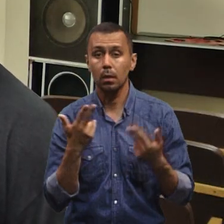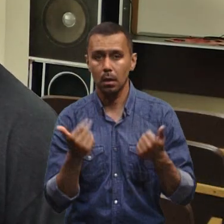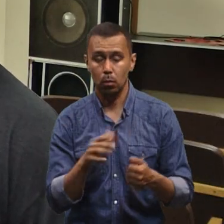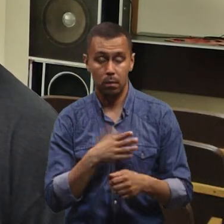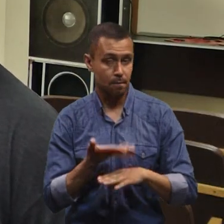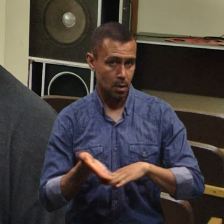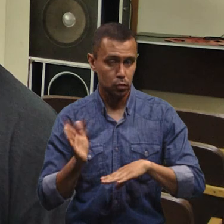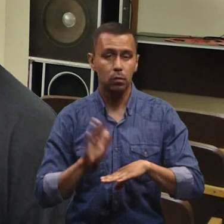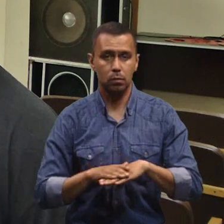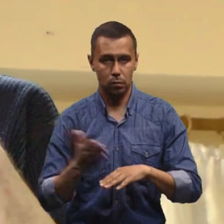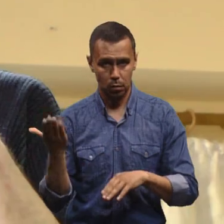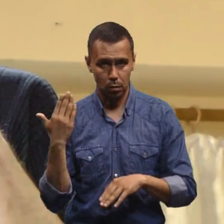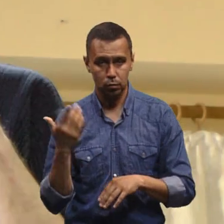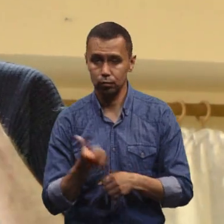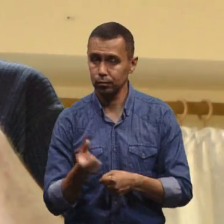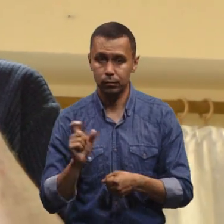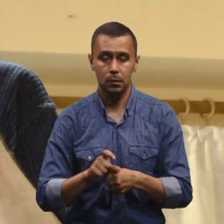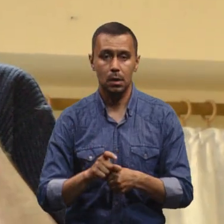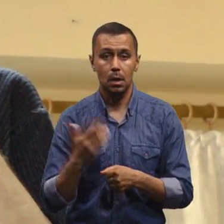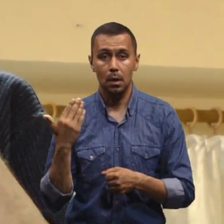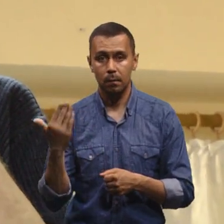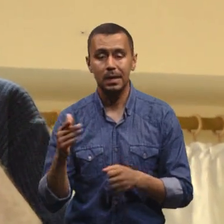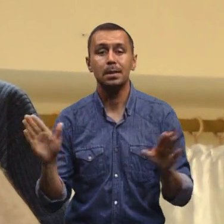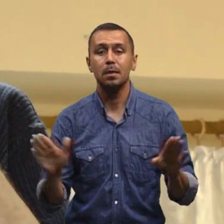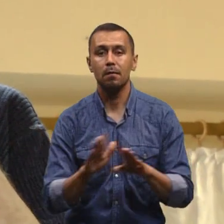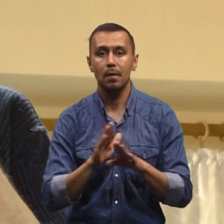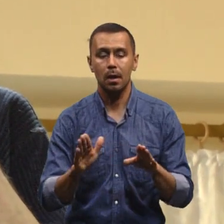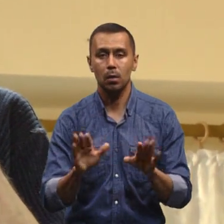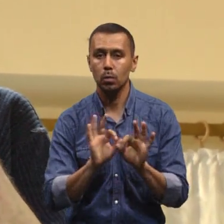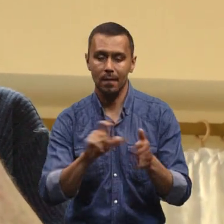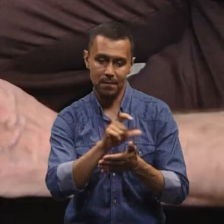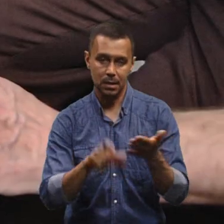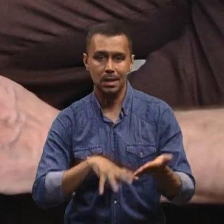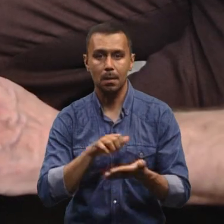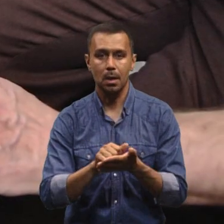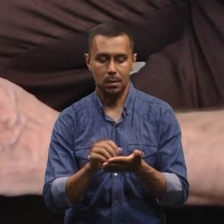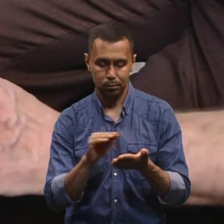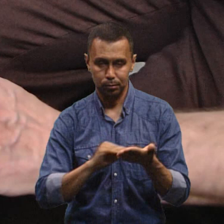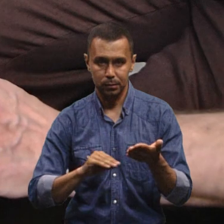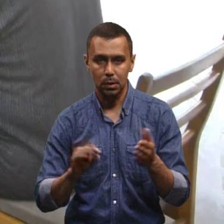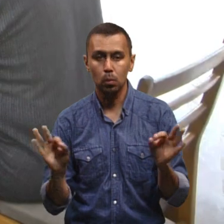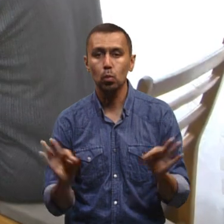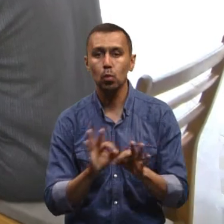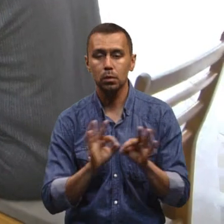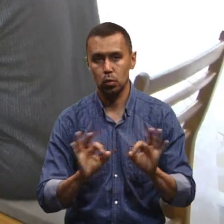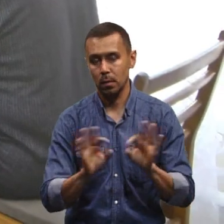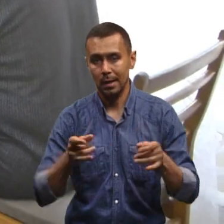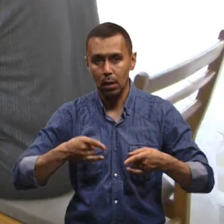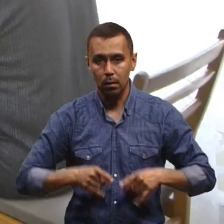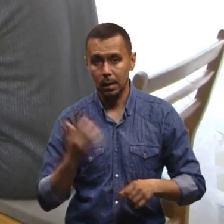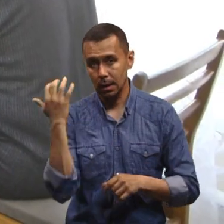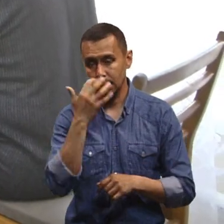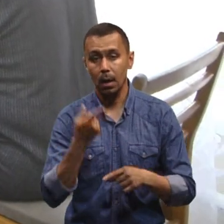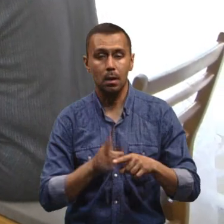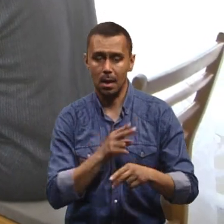дуже було тяжко. Дуже. Віктор Волошин, який співає, декламує вірші, займається аранжуванням пісень, розповідає, народився незрячим,